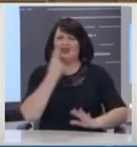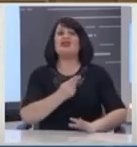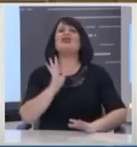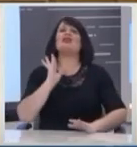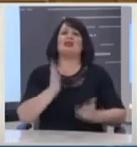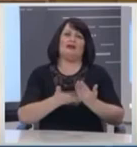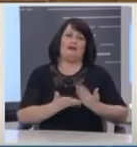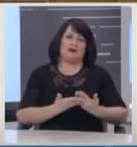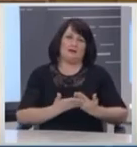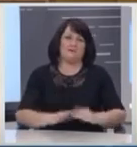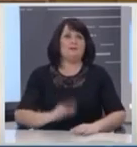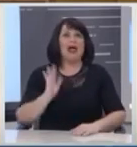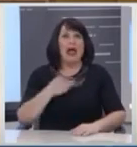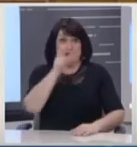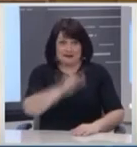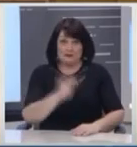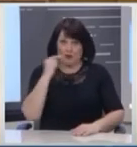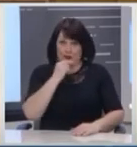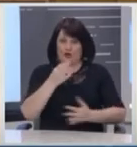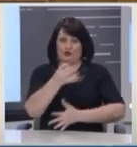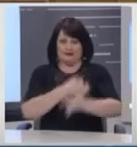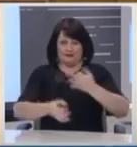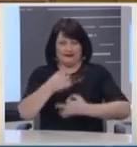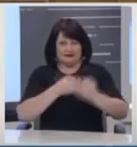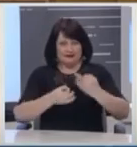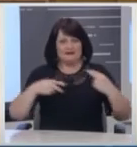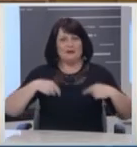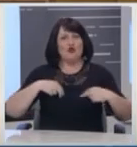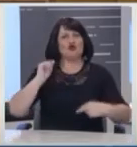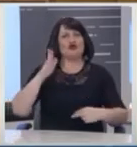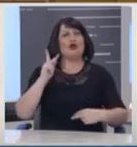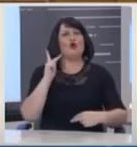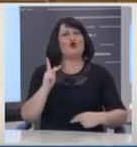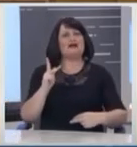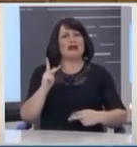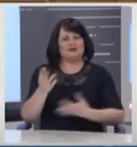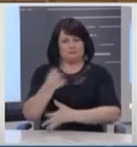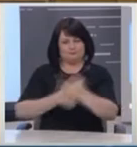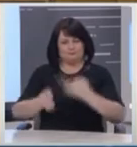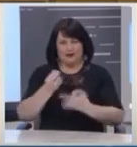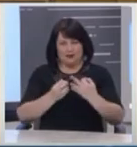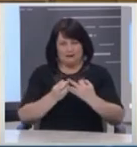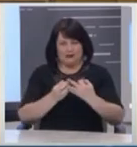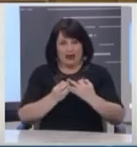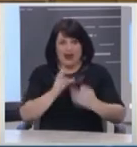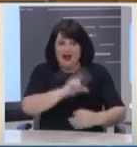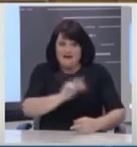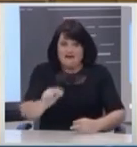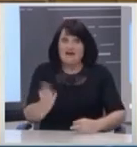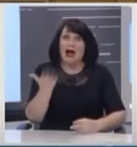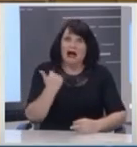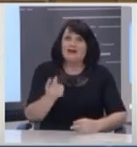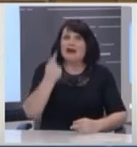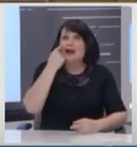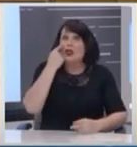εξηγήσεις που μας δώσατε, ακούγοντας τον κύριο Κοντζιά, δεν συμπίπτουν με τις ερμηνείες που τελικά θα